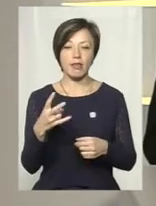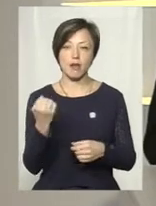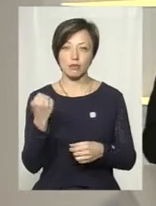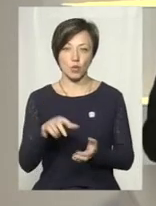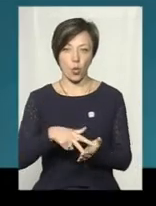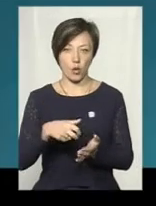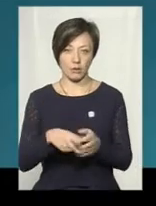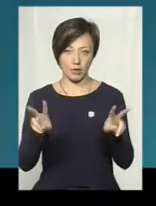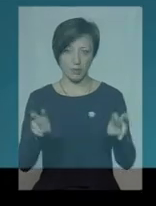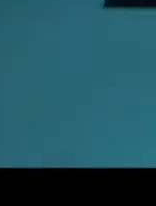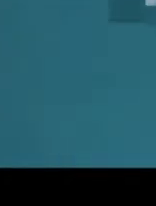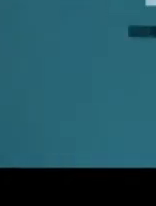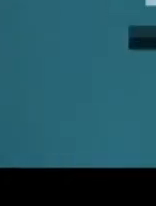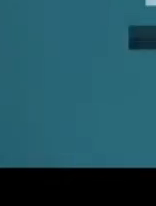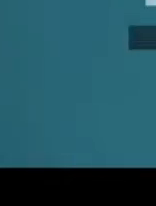подивимося.